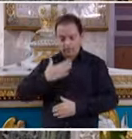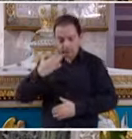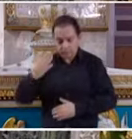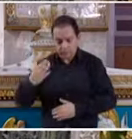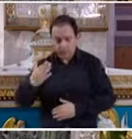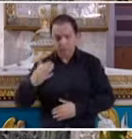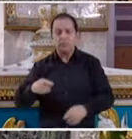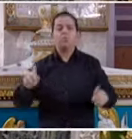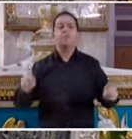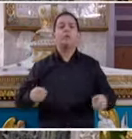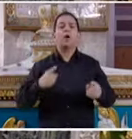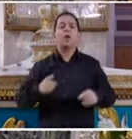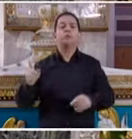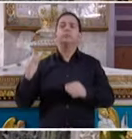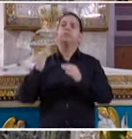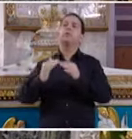Κύριε